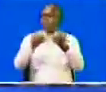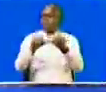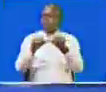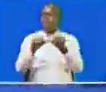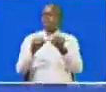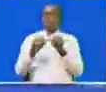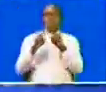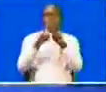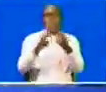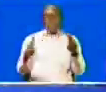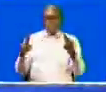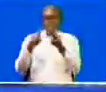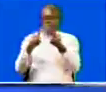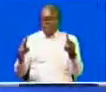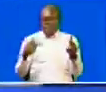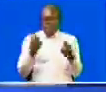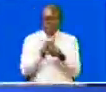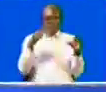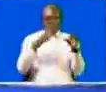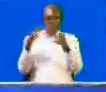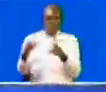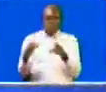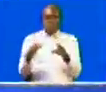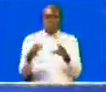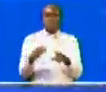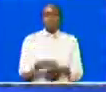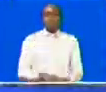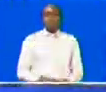mizizi ya uwiano miongoni mwa jamii hizi katika ziwa Turkana.